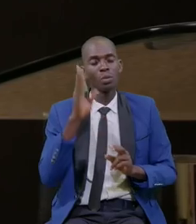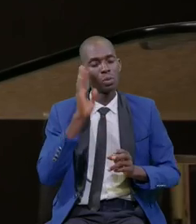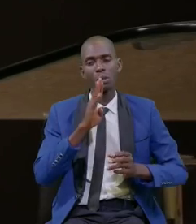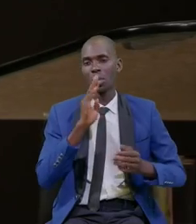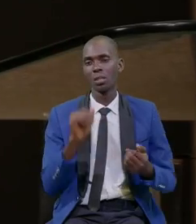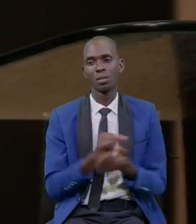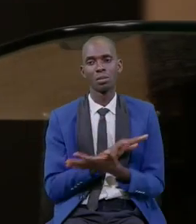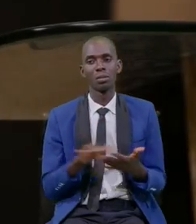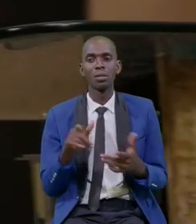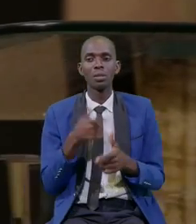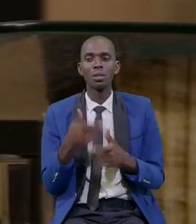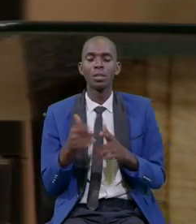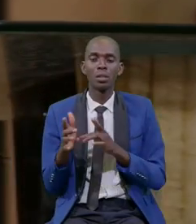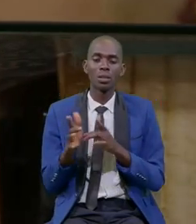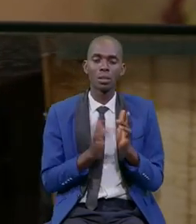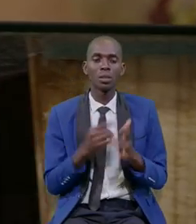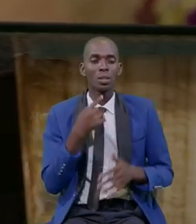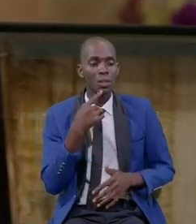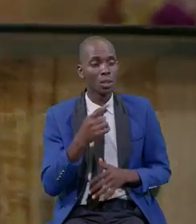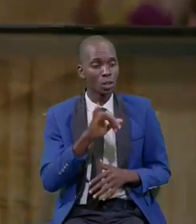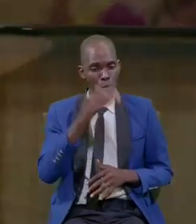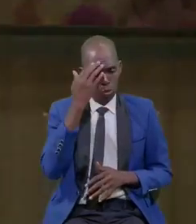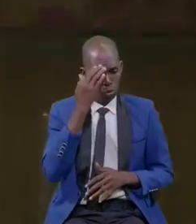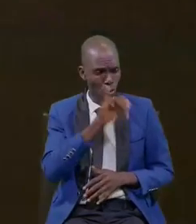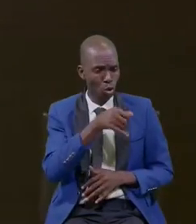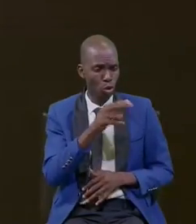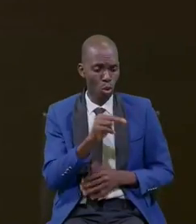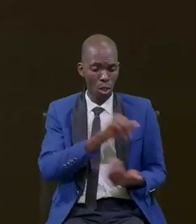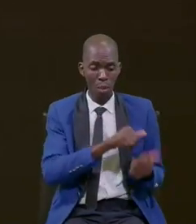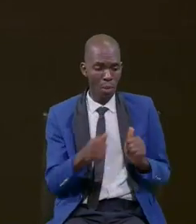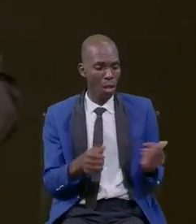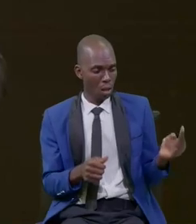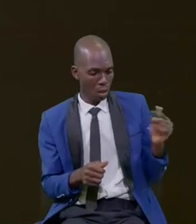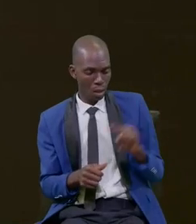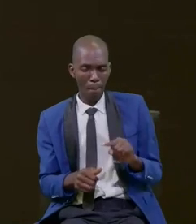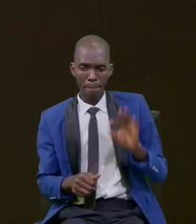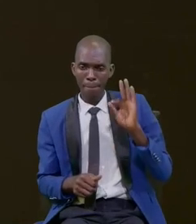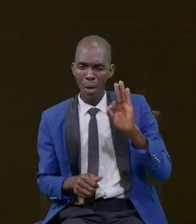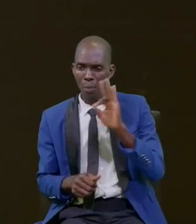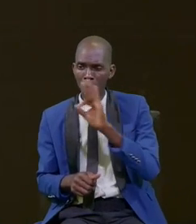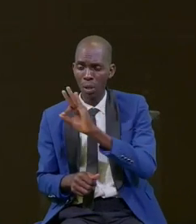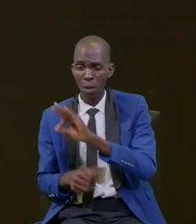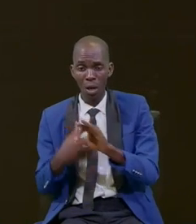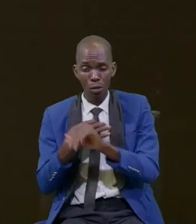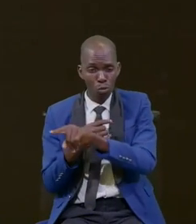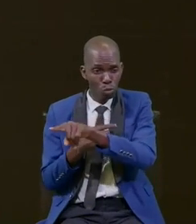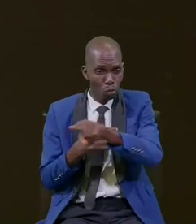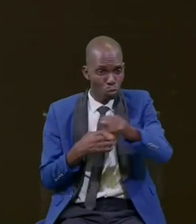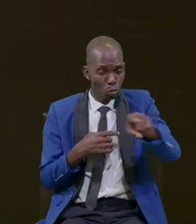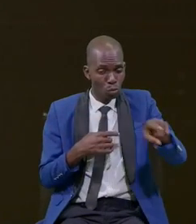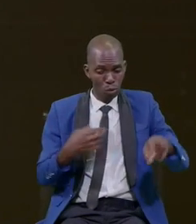dit que Jean-Baptiste est venu, il a prêché la parole de la justice, et vous